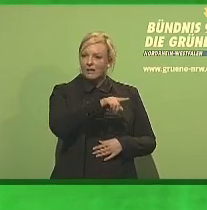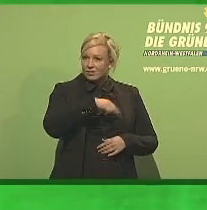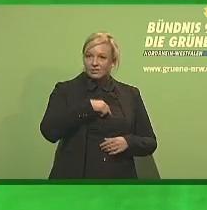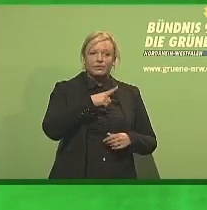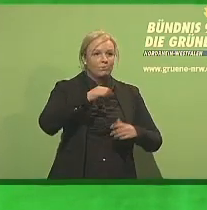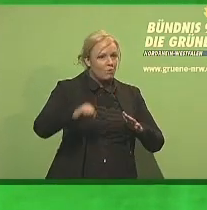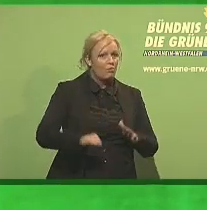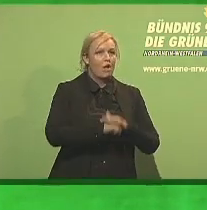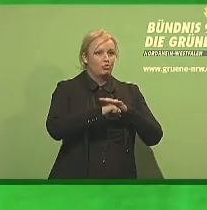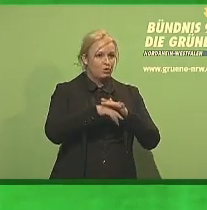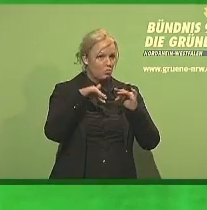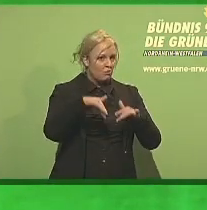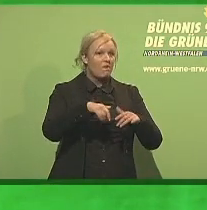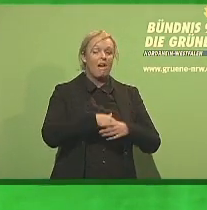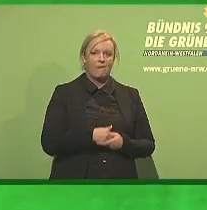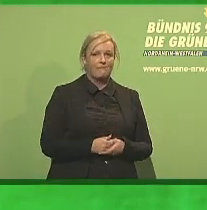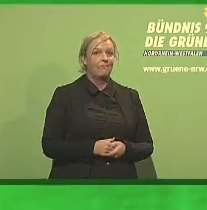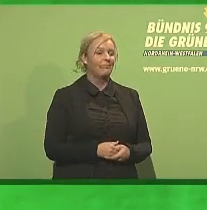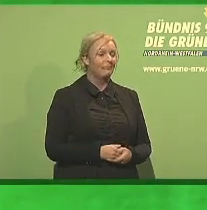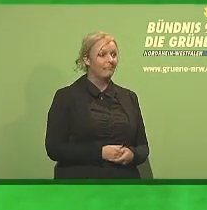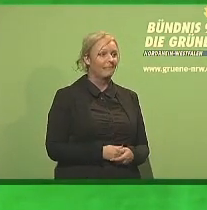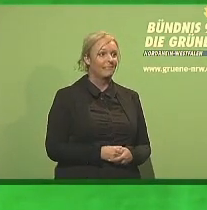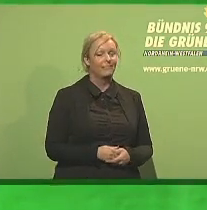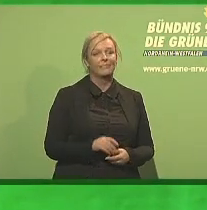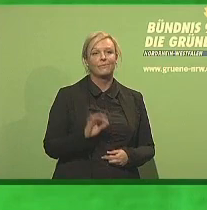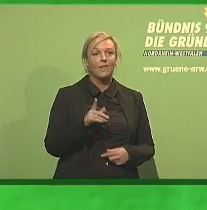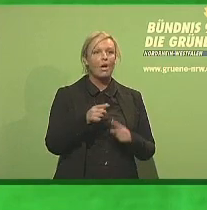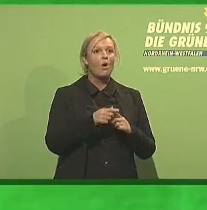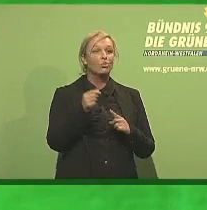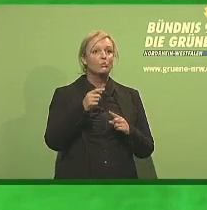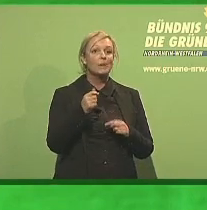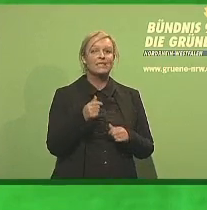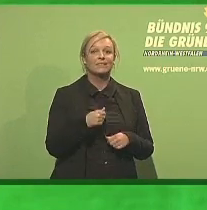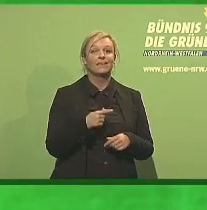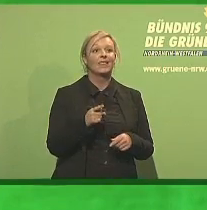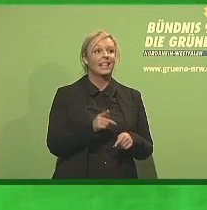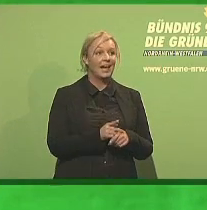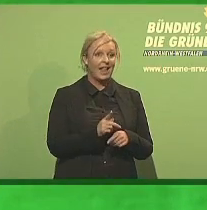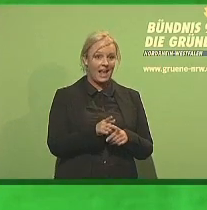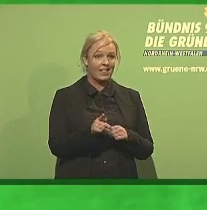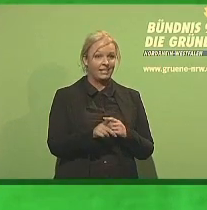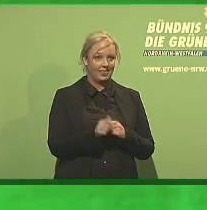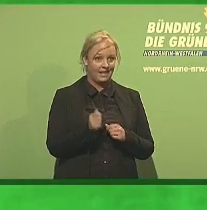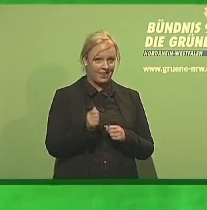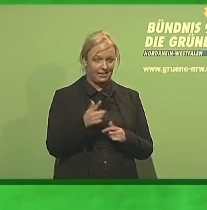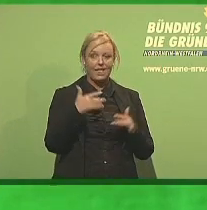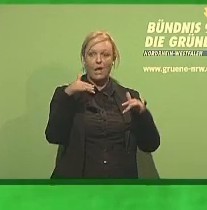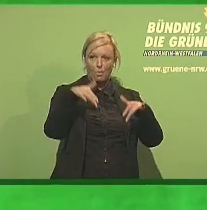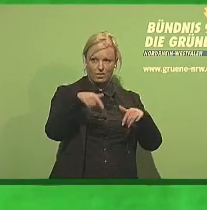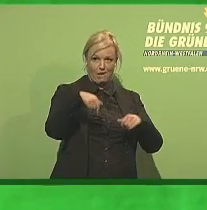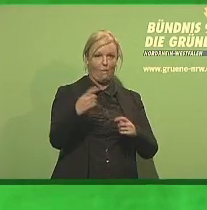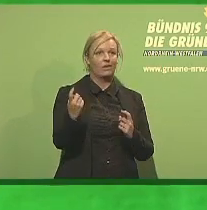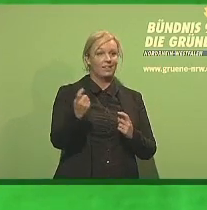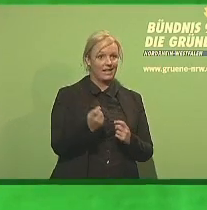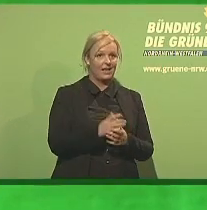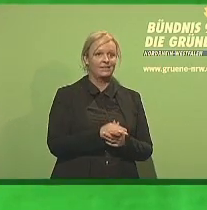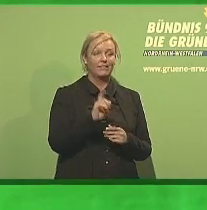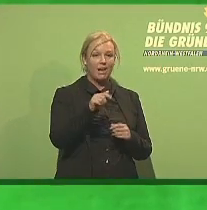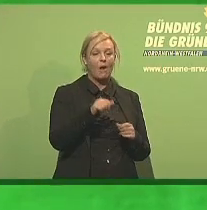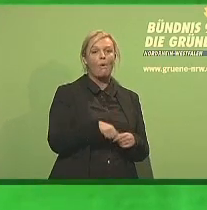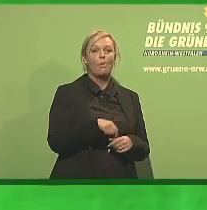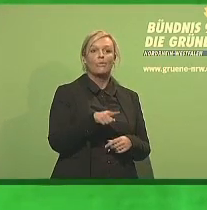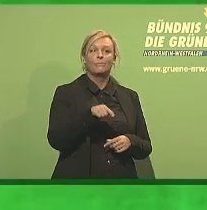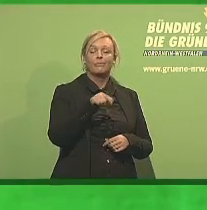getragen. Und wir haben unsere Spitzenkandidatin zur Bundestagswahl auch heute zu Gast, und sie ist wiederum, und das ist auch die Brücke, auch eine sehr